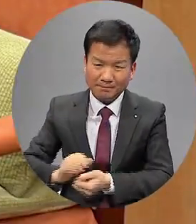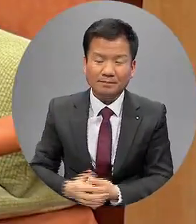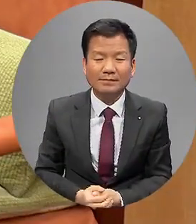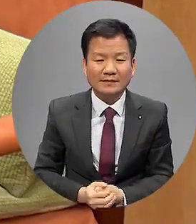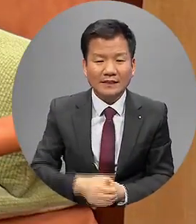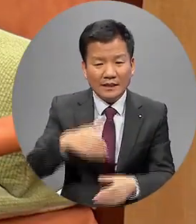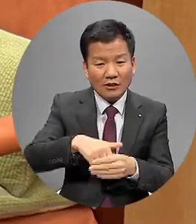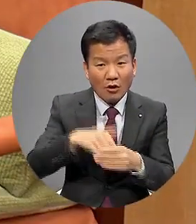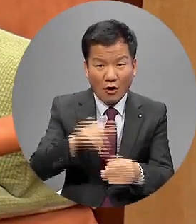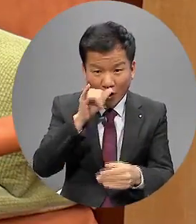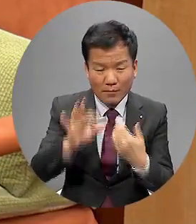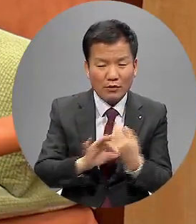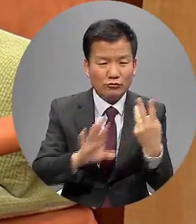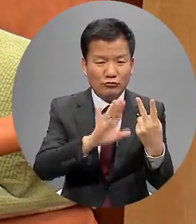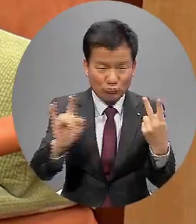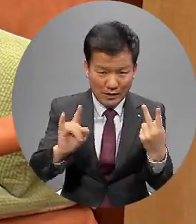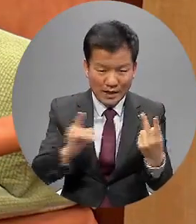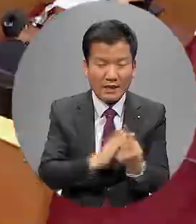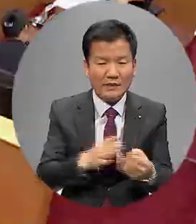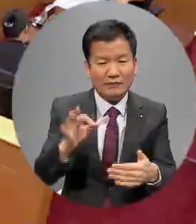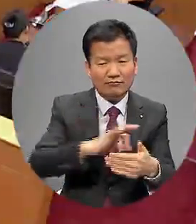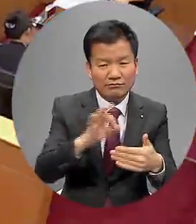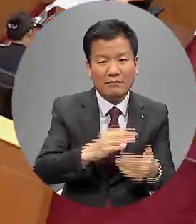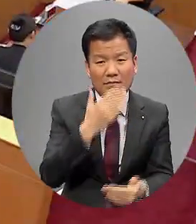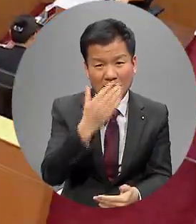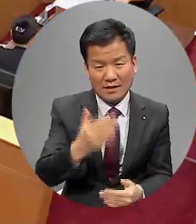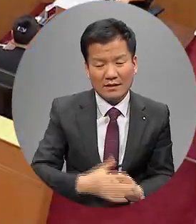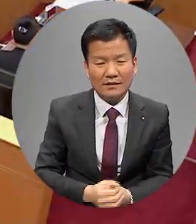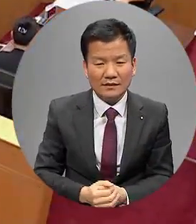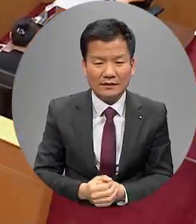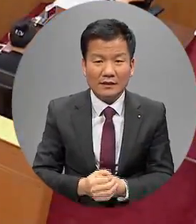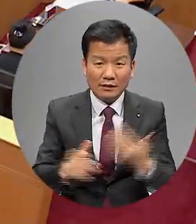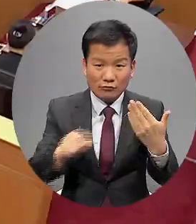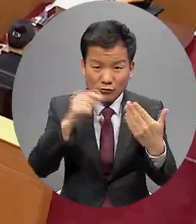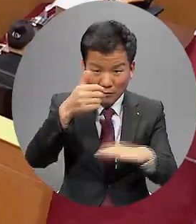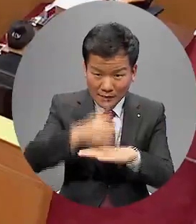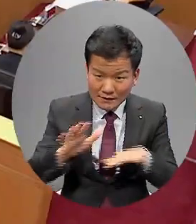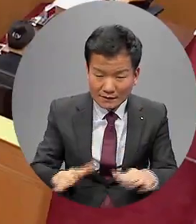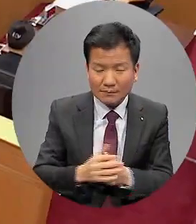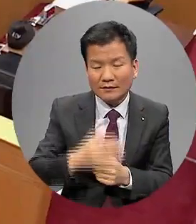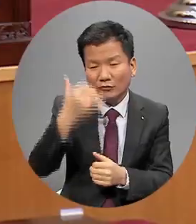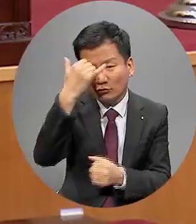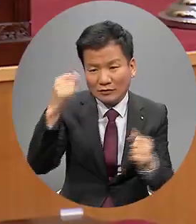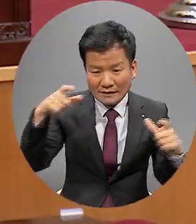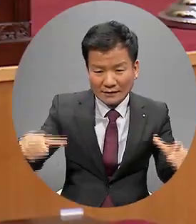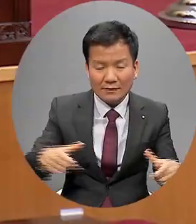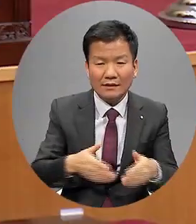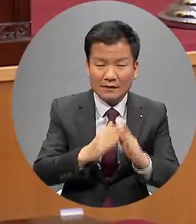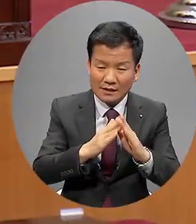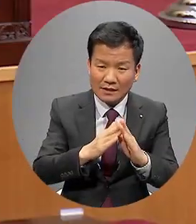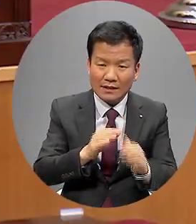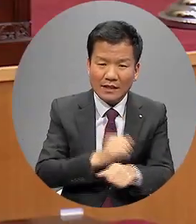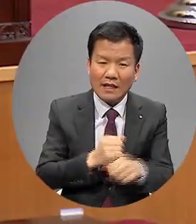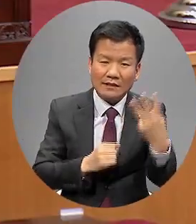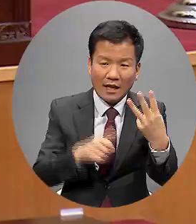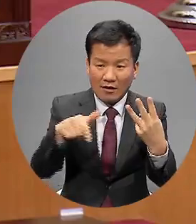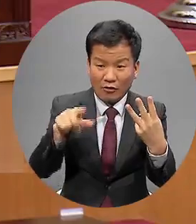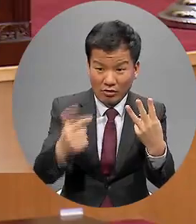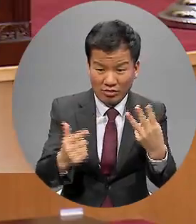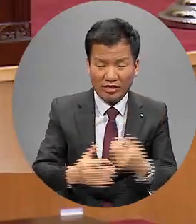선거가 있는 애는 두배까지 가능합니다 9월말 북에서 된 지방 후원에는